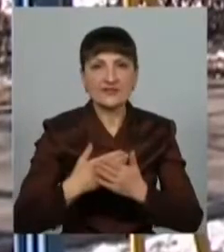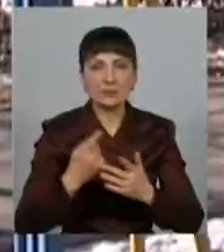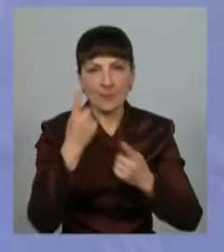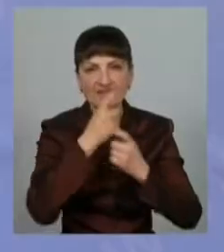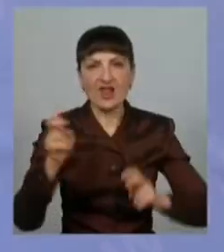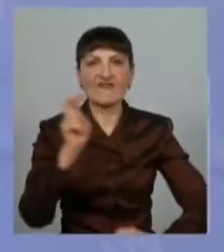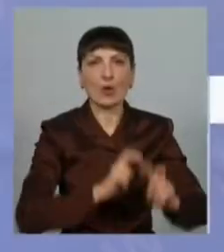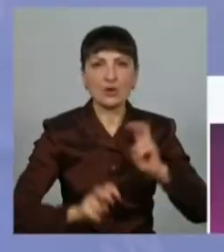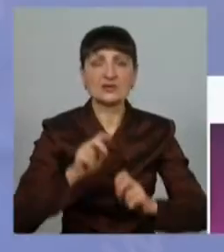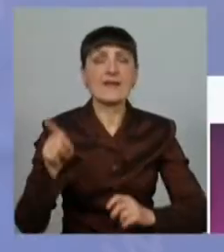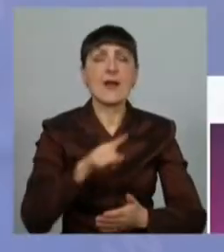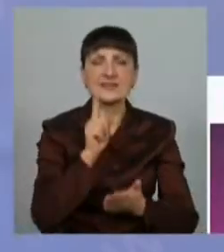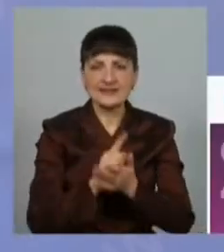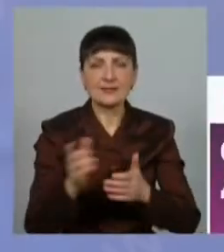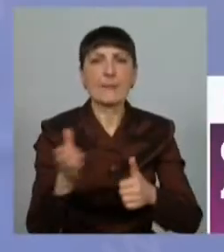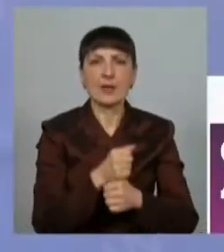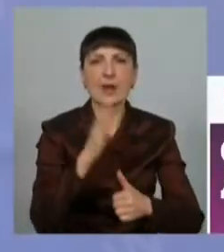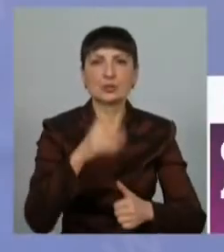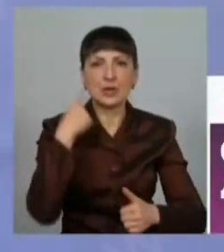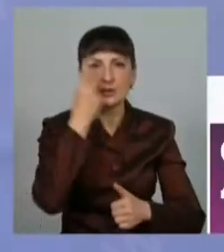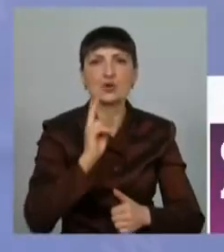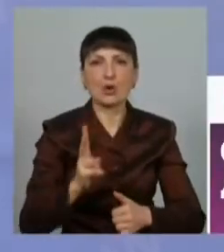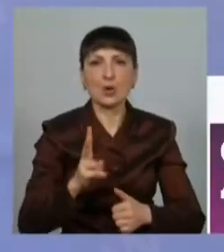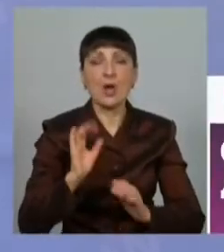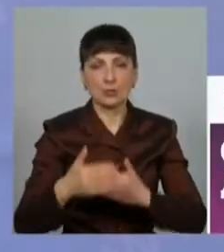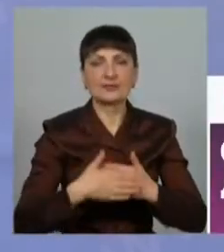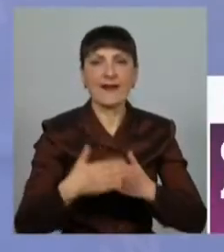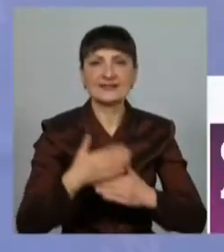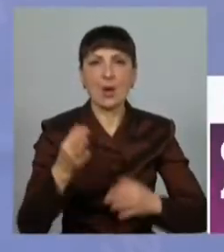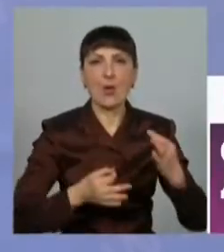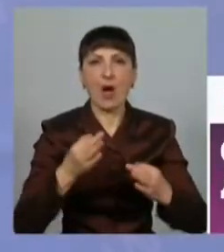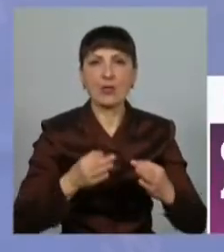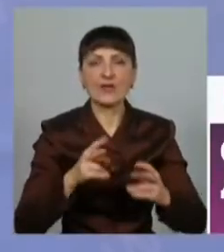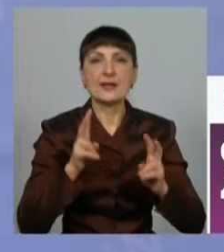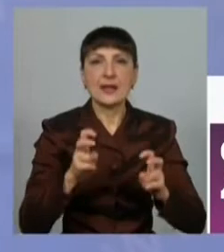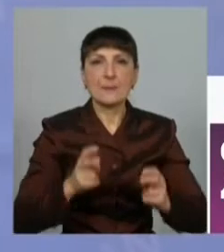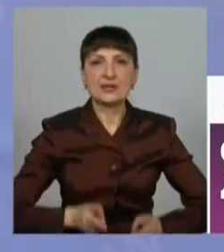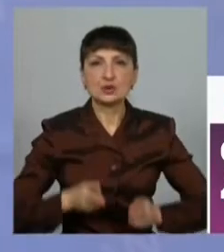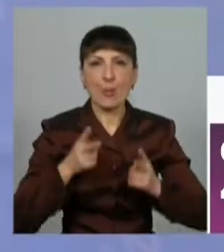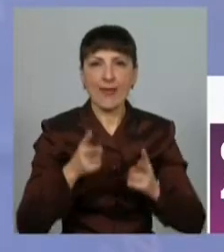Они обязательно установят его личность и привлекут к уголовной ответственности по признакам преступления,